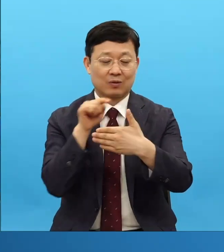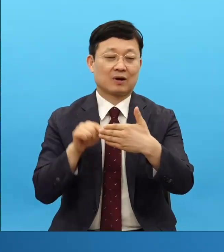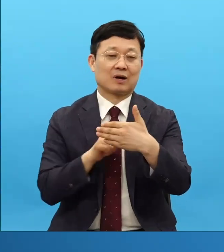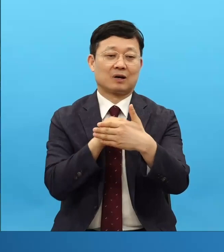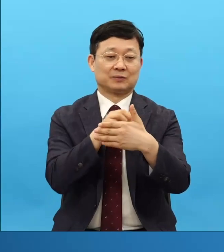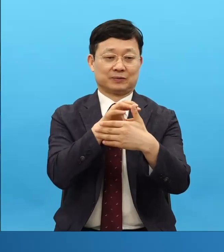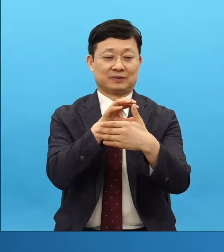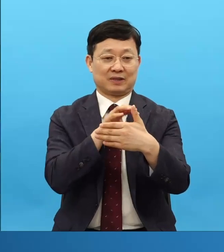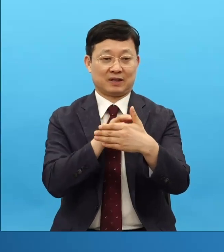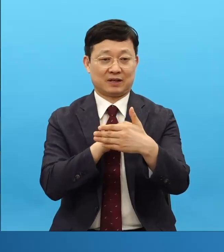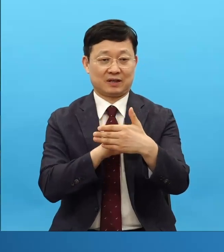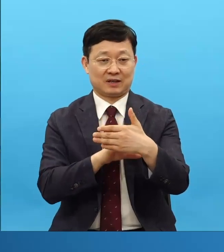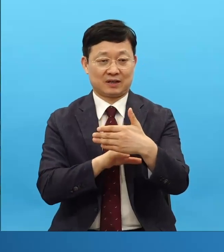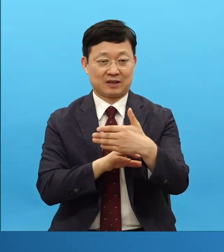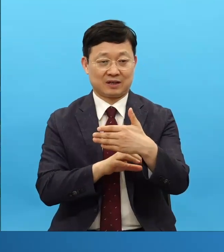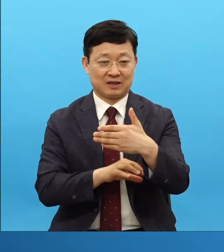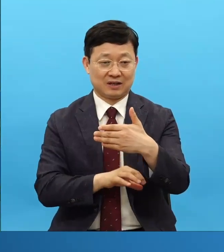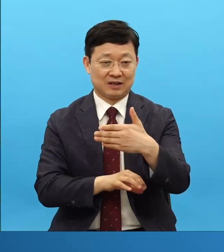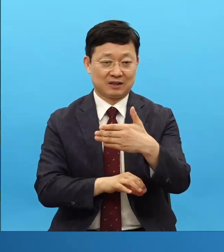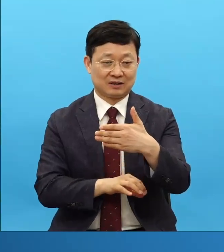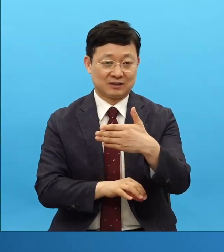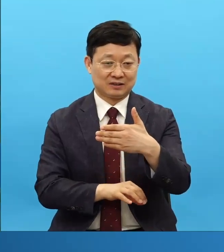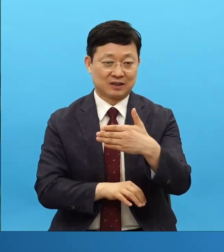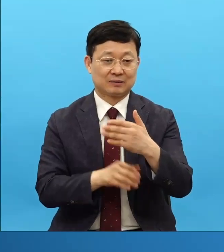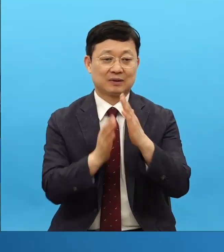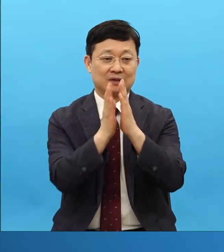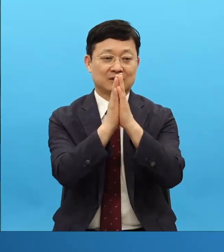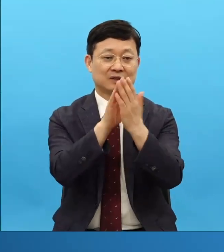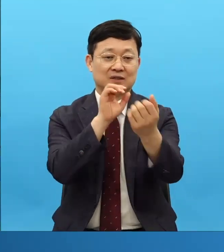기도 가운데